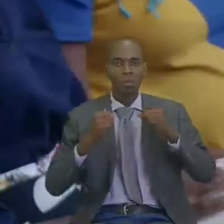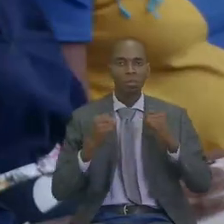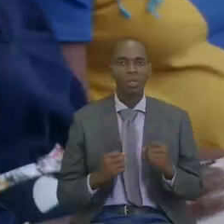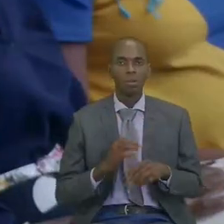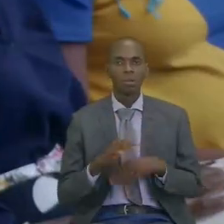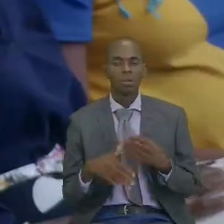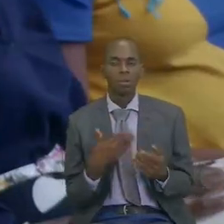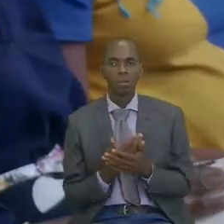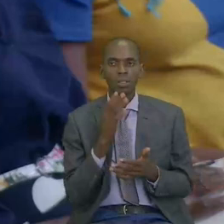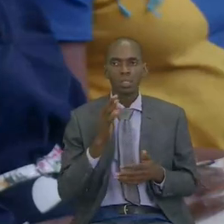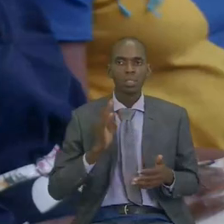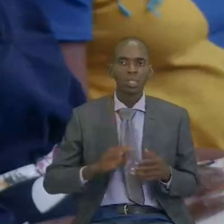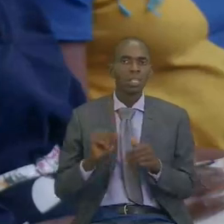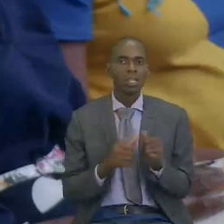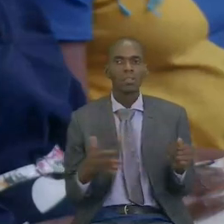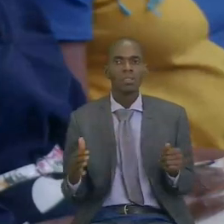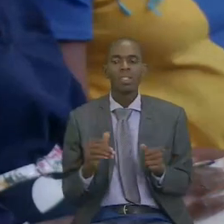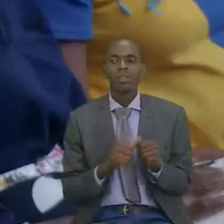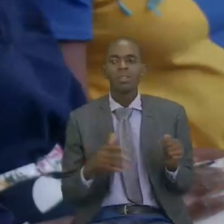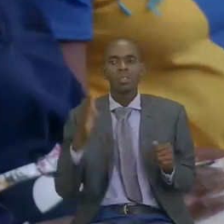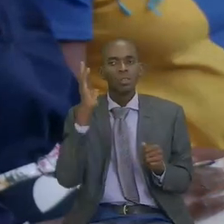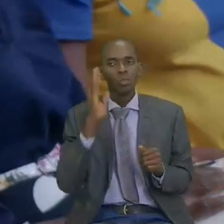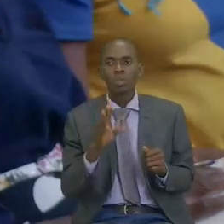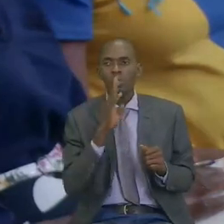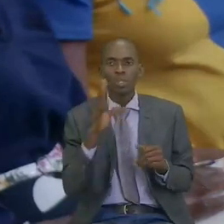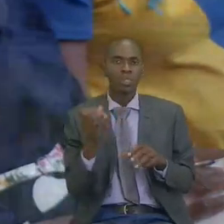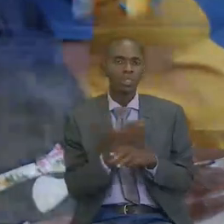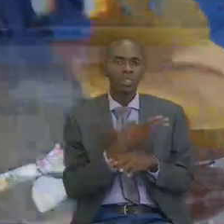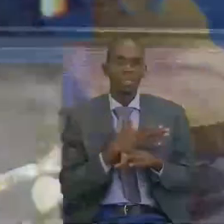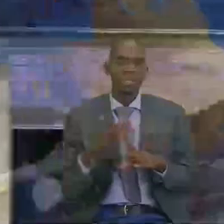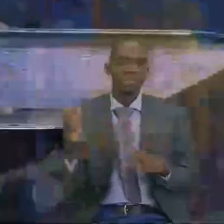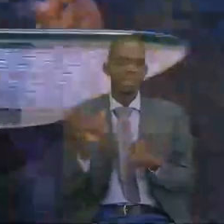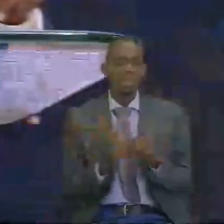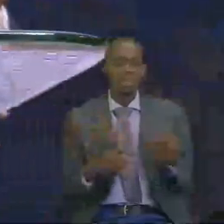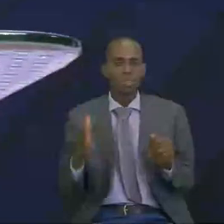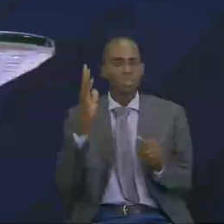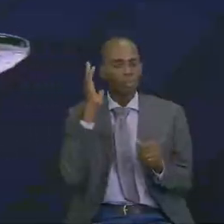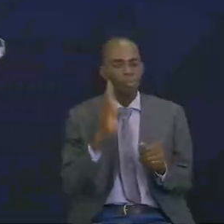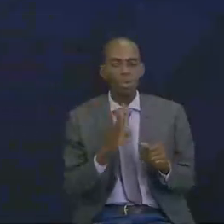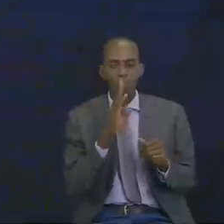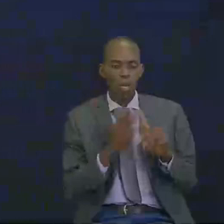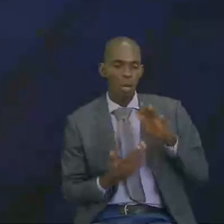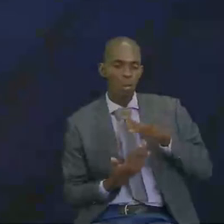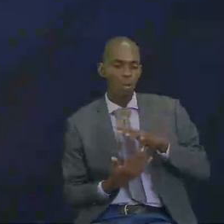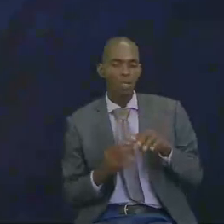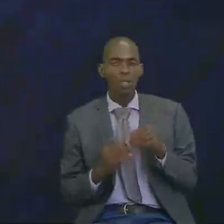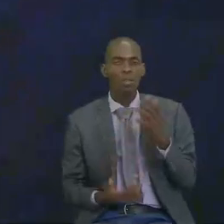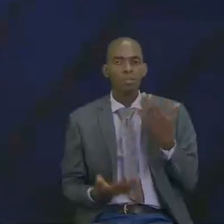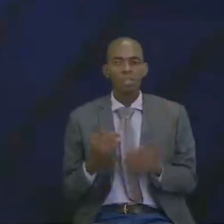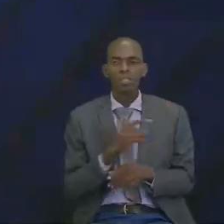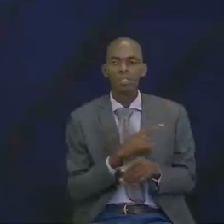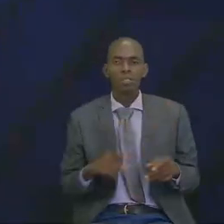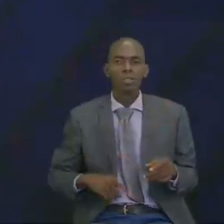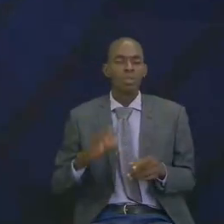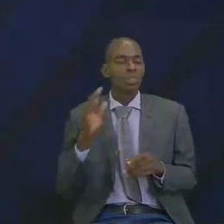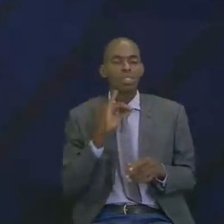tout ce qu'ils font, que tout sera emporté, tout sera brisé, sera brûlé dans le feu. Le Seigneur nous